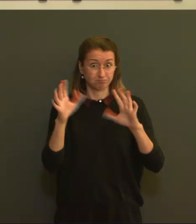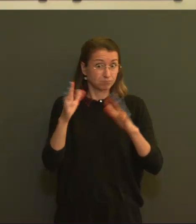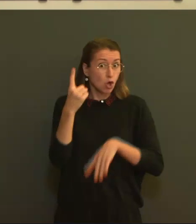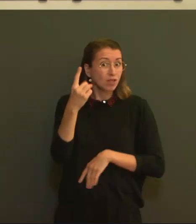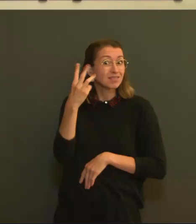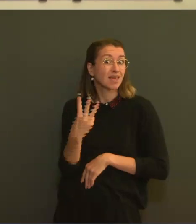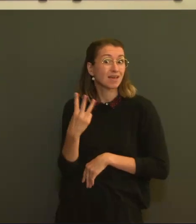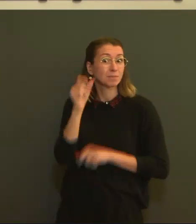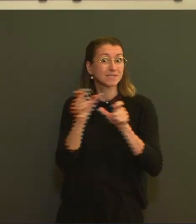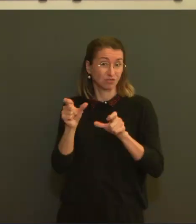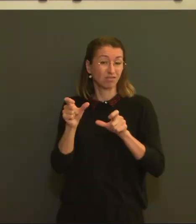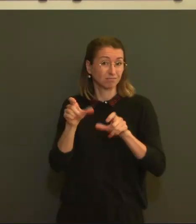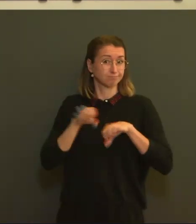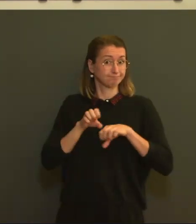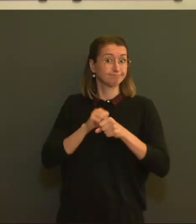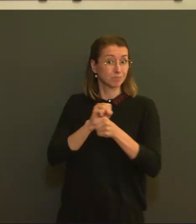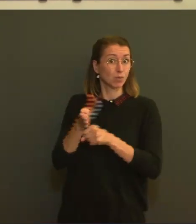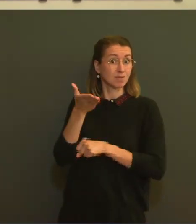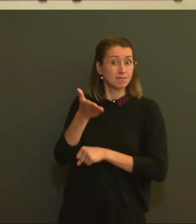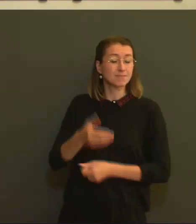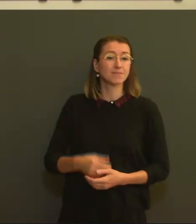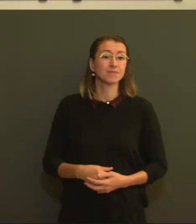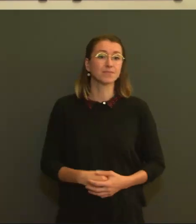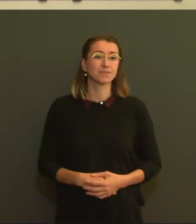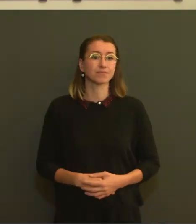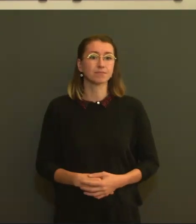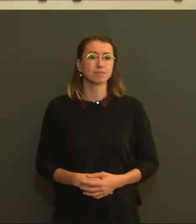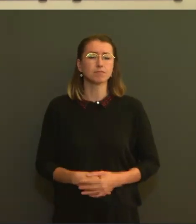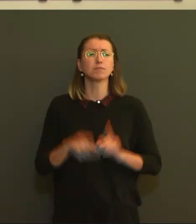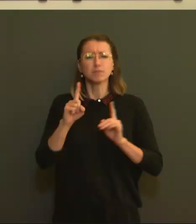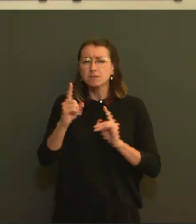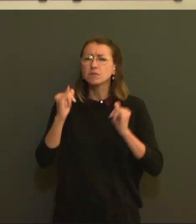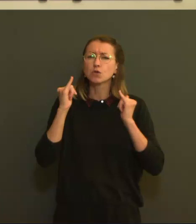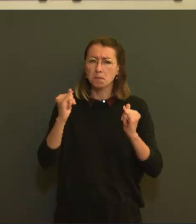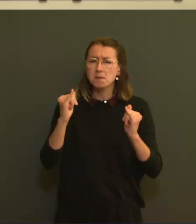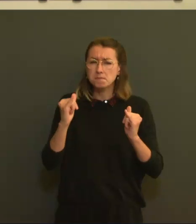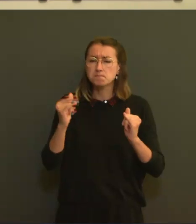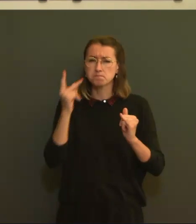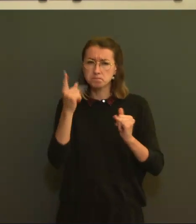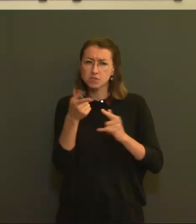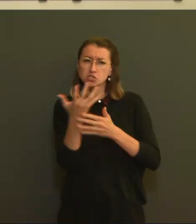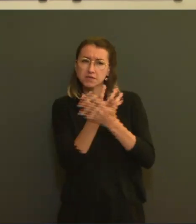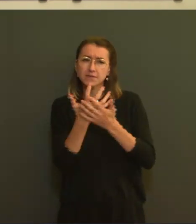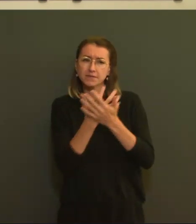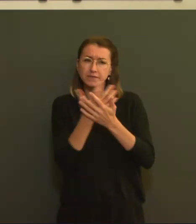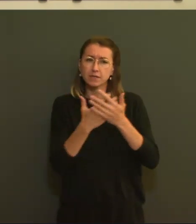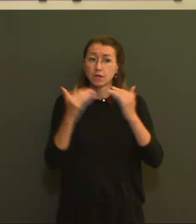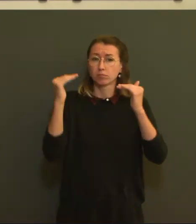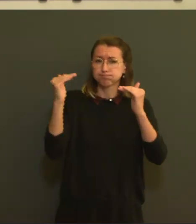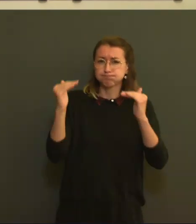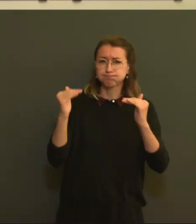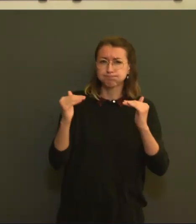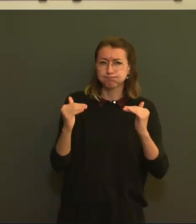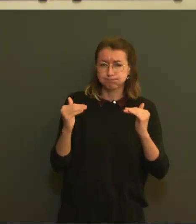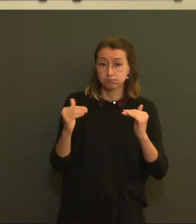Mais on constate, comme les jours précédents, une diminution régulière avec aujourd'hui une baisse de 3% par rapport à